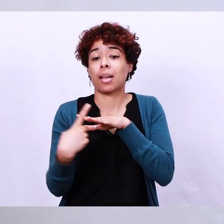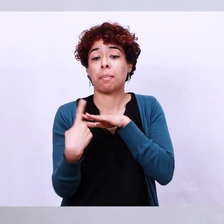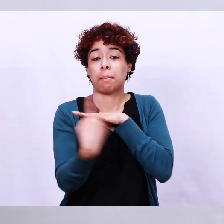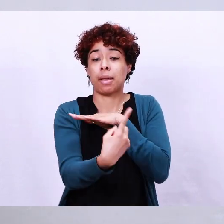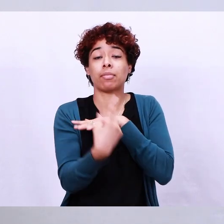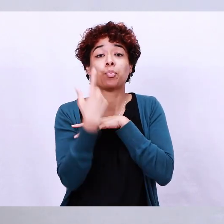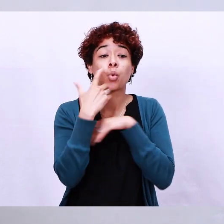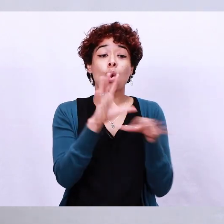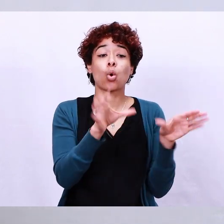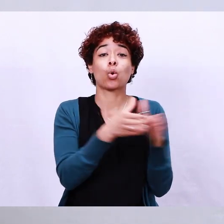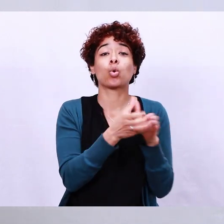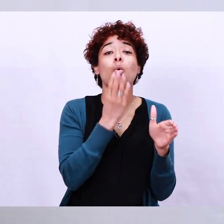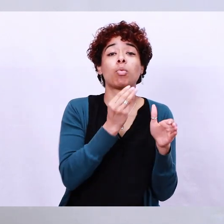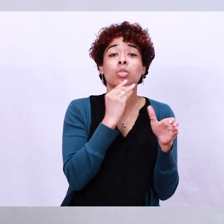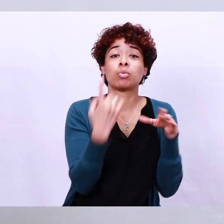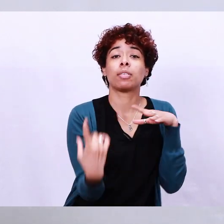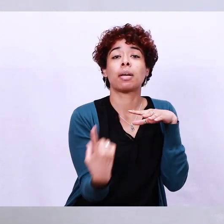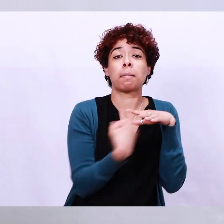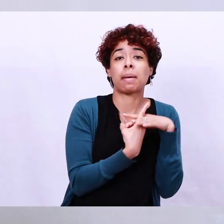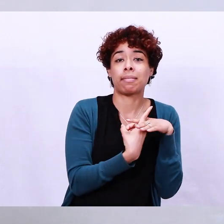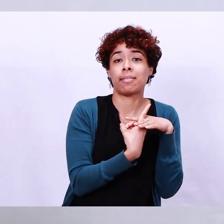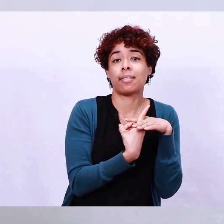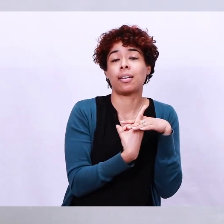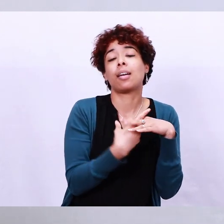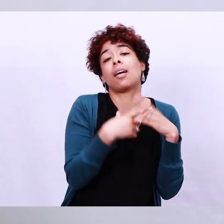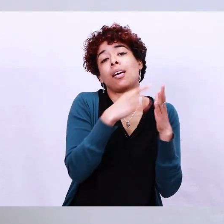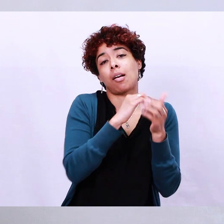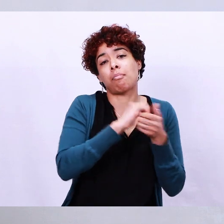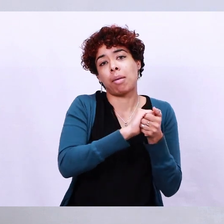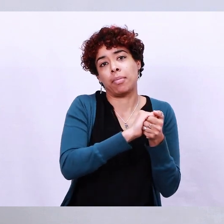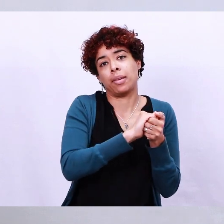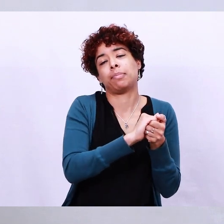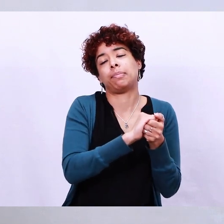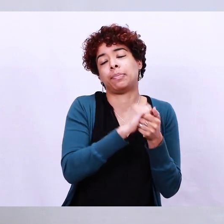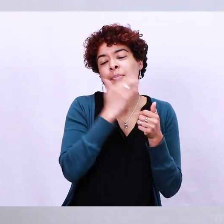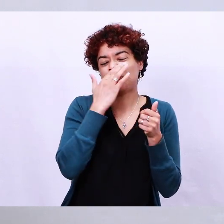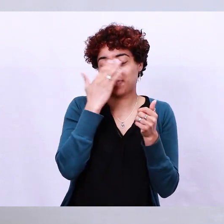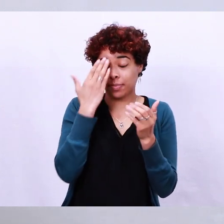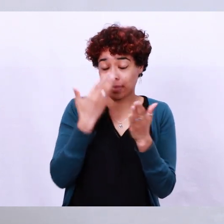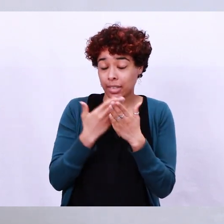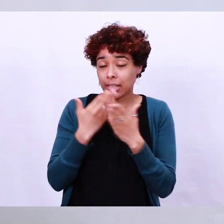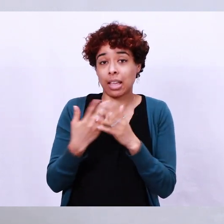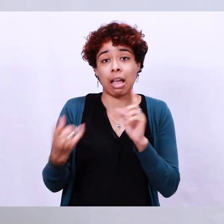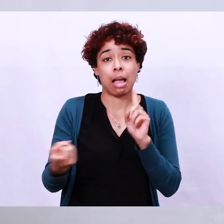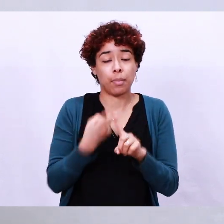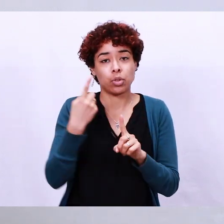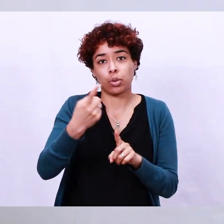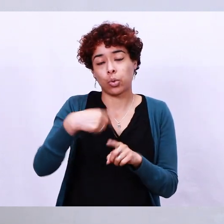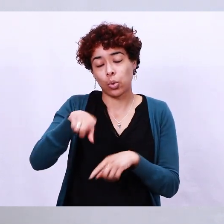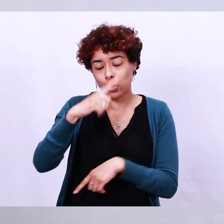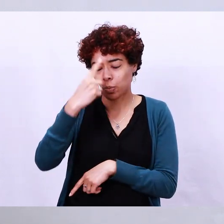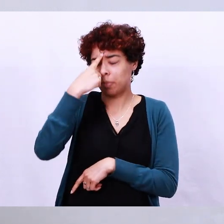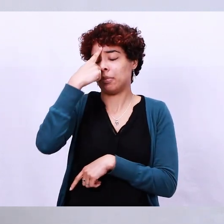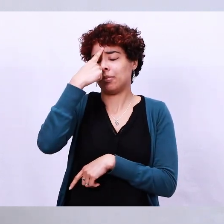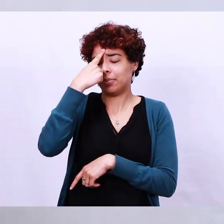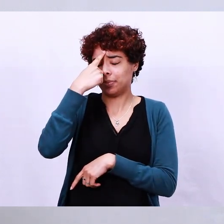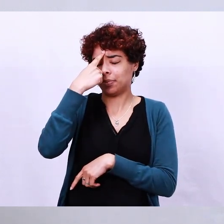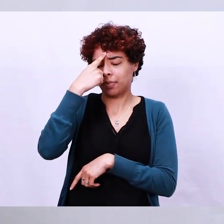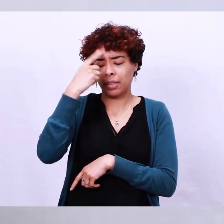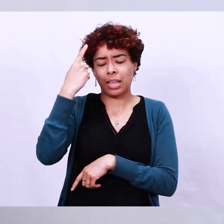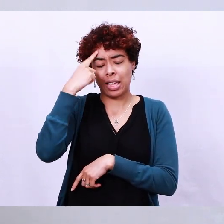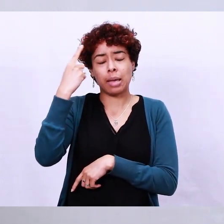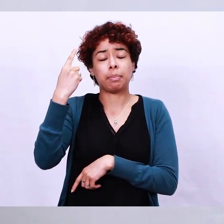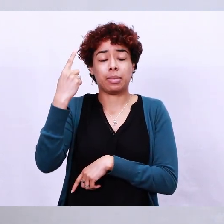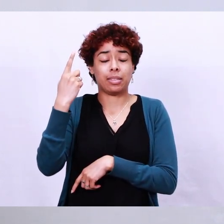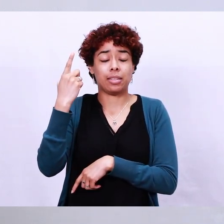des Juifs en fait, de rester dans son cercle amical. Et donc en fait, c'est important que l'on ait ça aussi dans notre esprit quand on